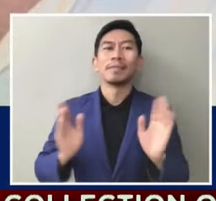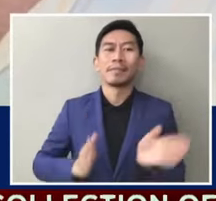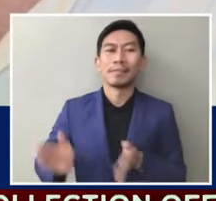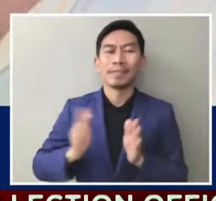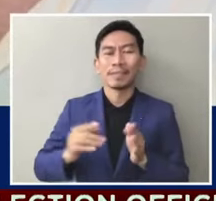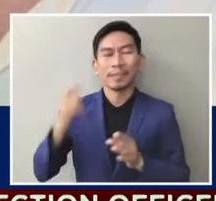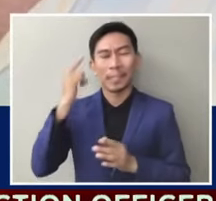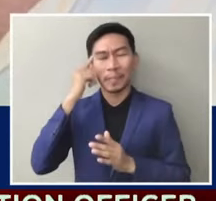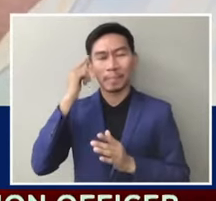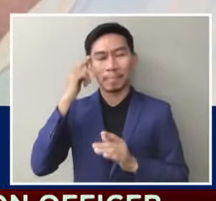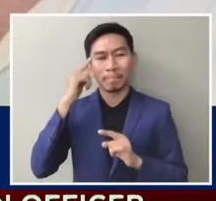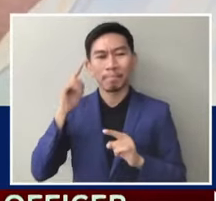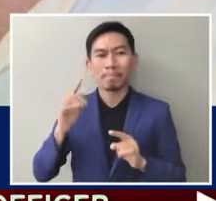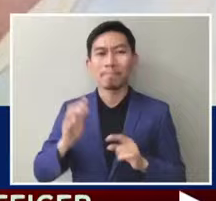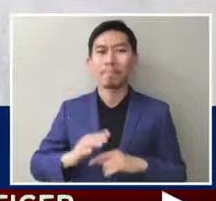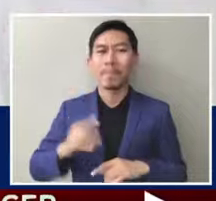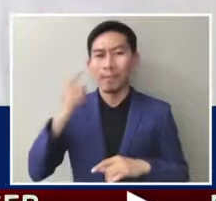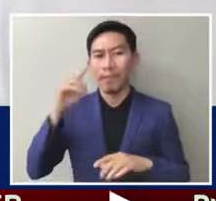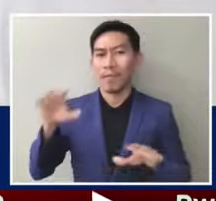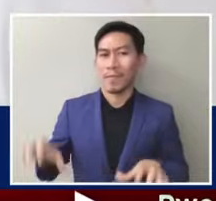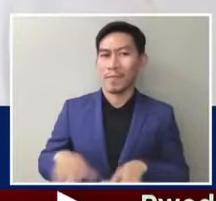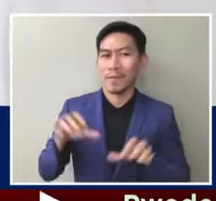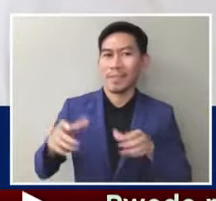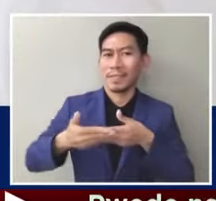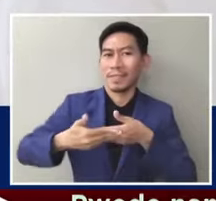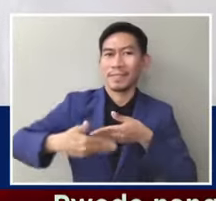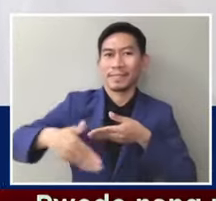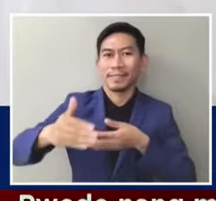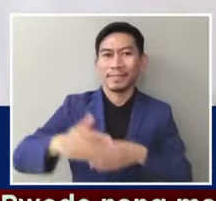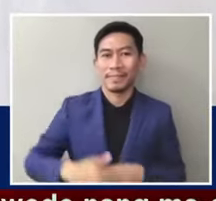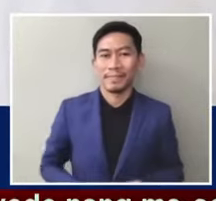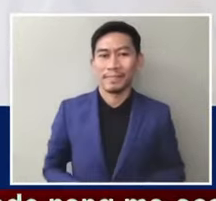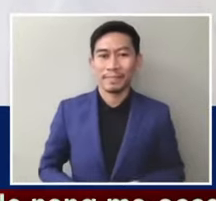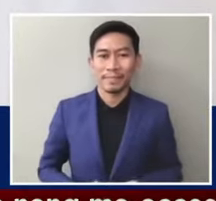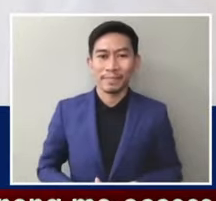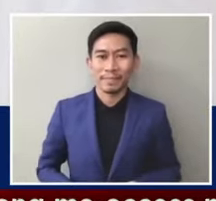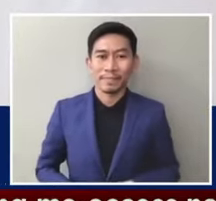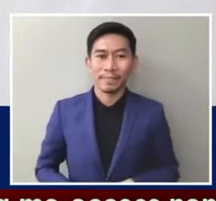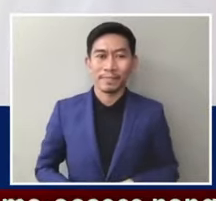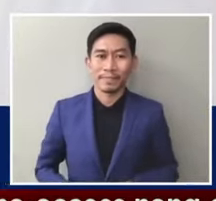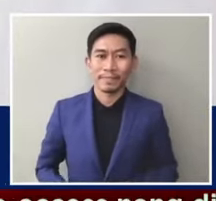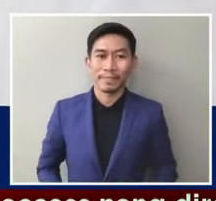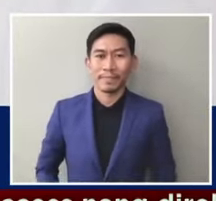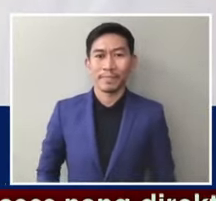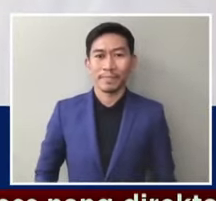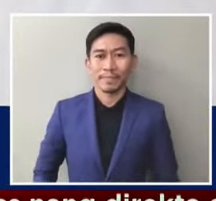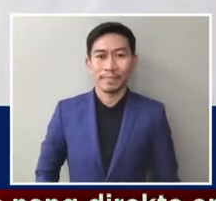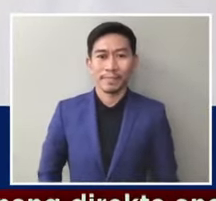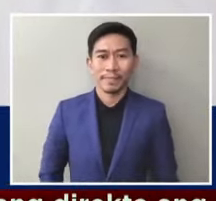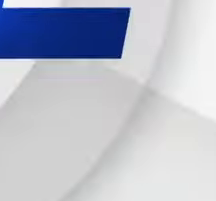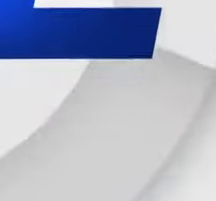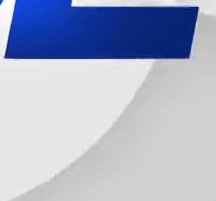mind for the work that lies ahead. MJ Felipe, ABS-CBN News.